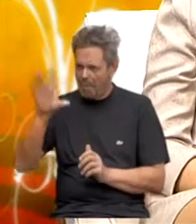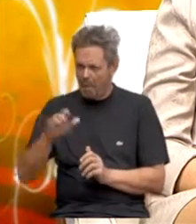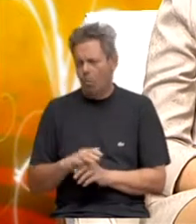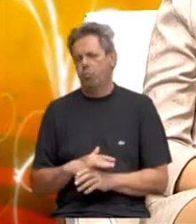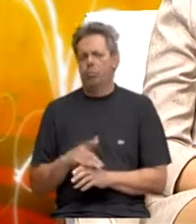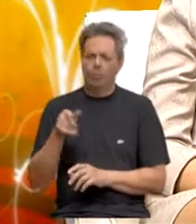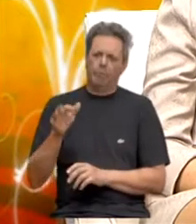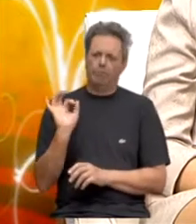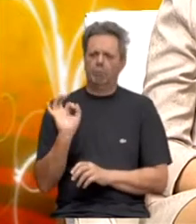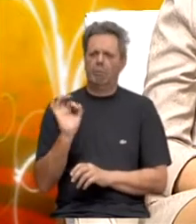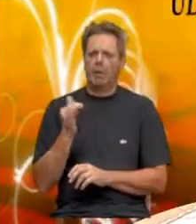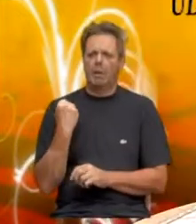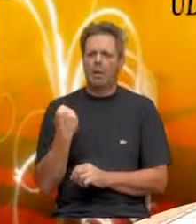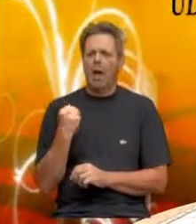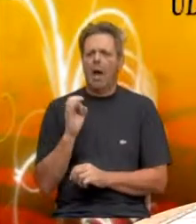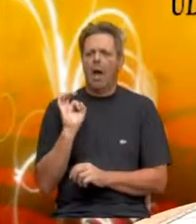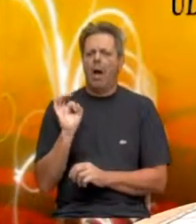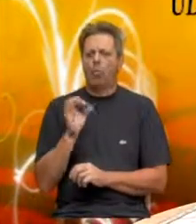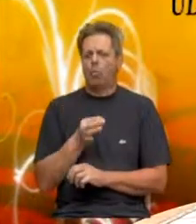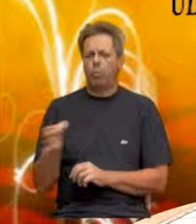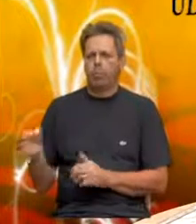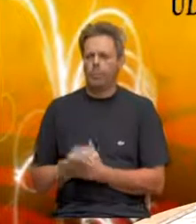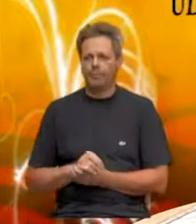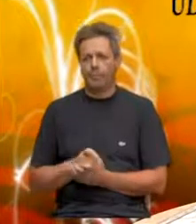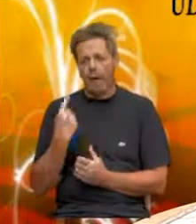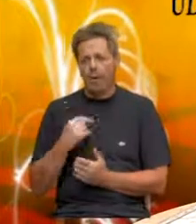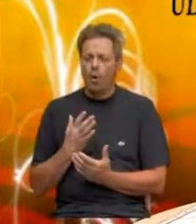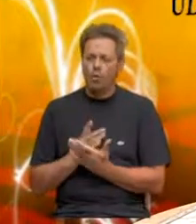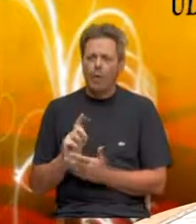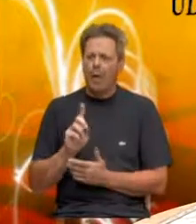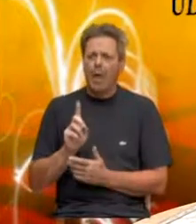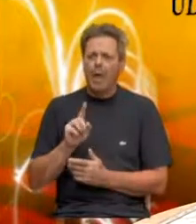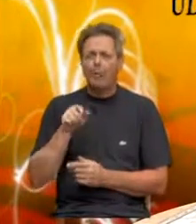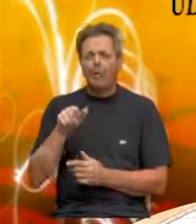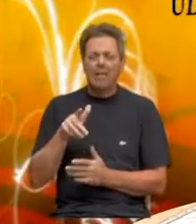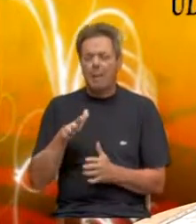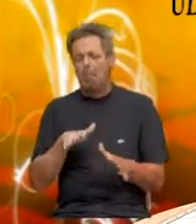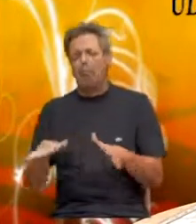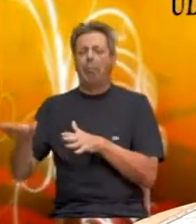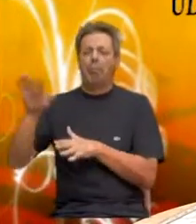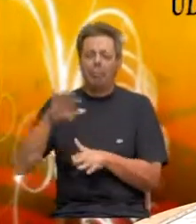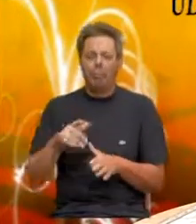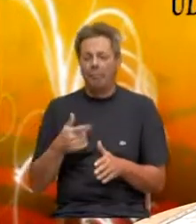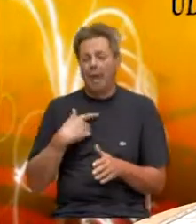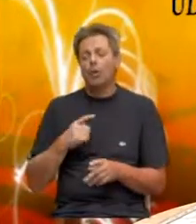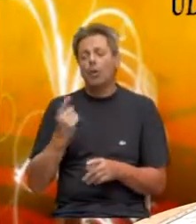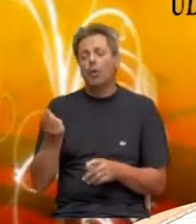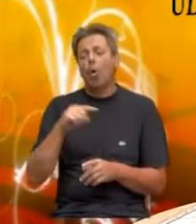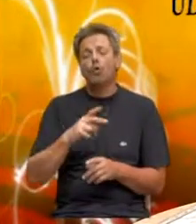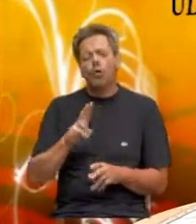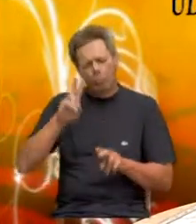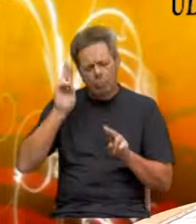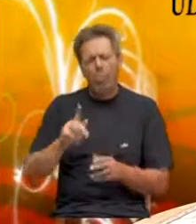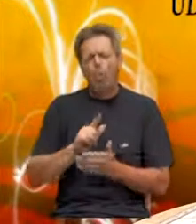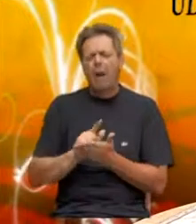Savršeno. Ali još uvijek se nemojte se s tim zanašati da ćete baš stići na pravo vrijeme, da ćete baš